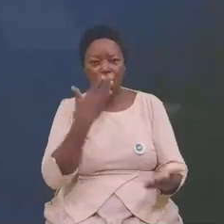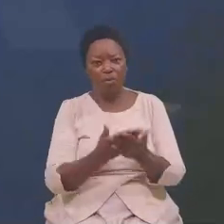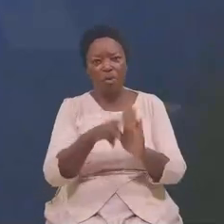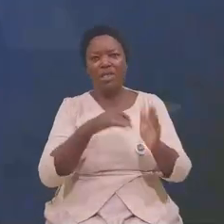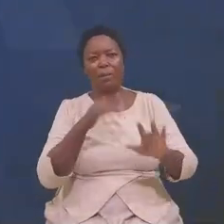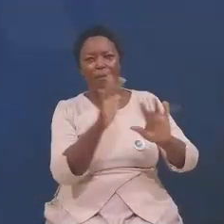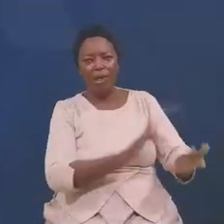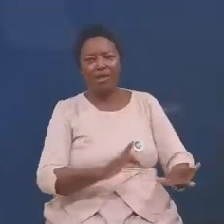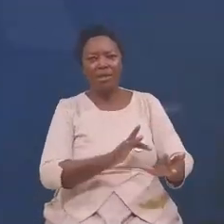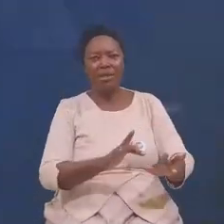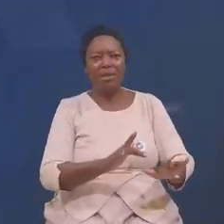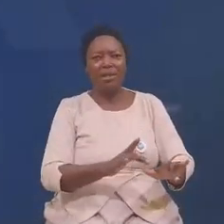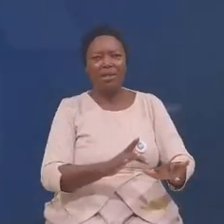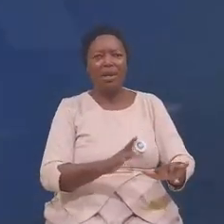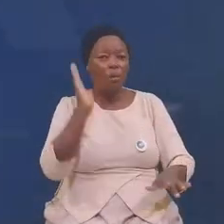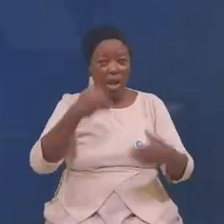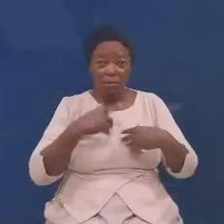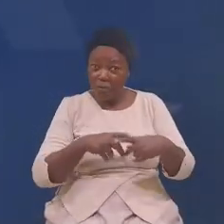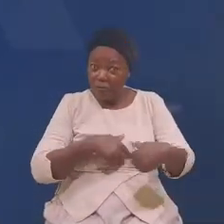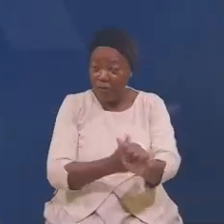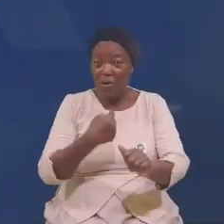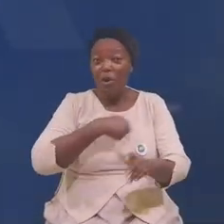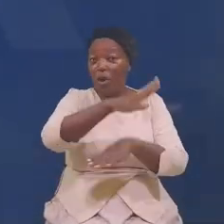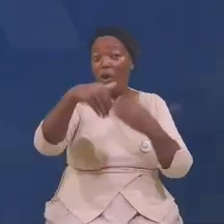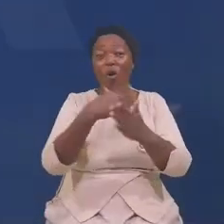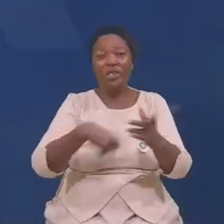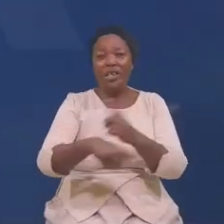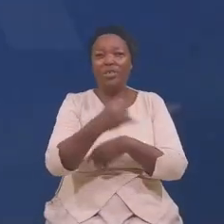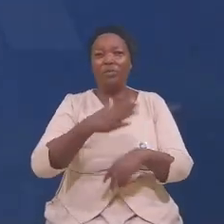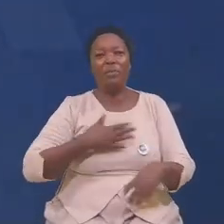La bonté et la grâce doivent m'accompagner tous les jours de ma vie.